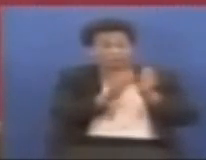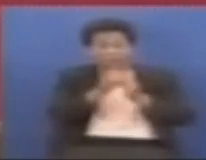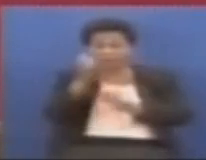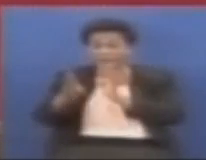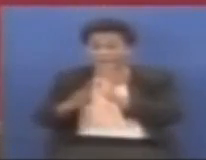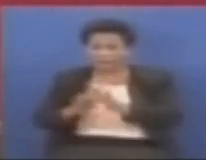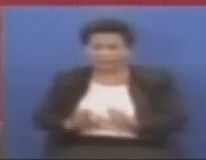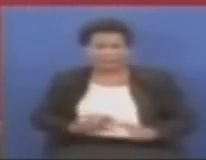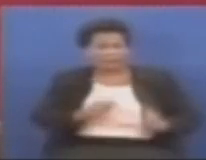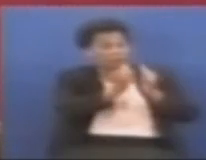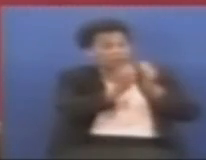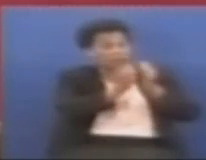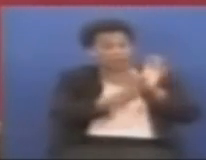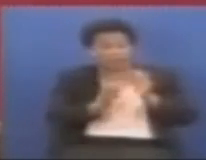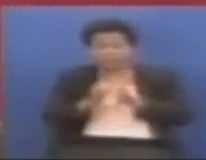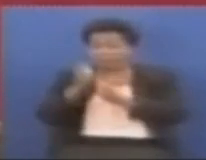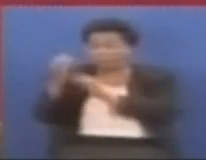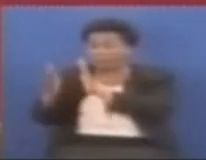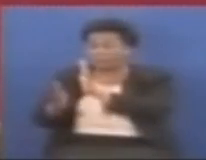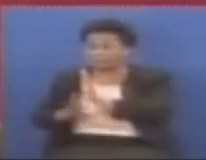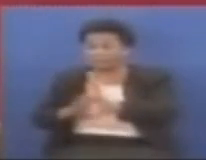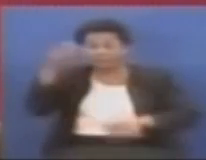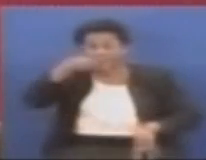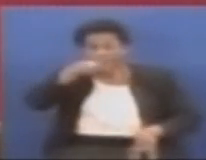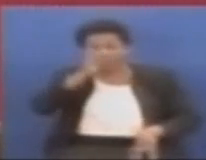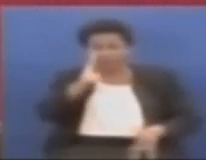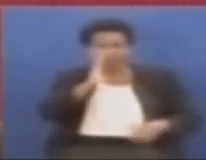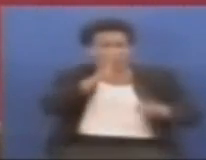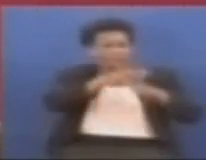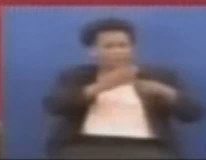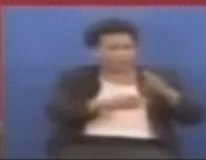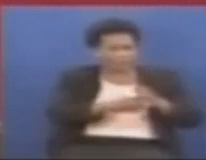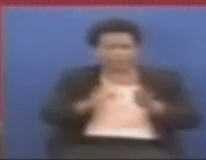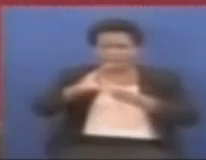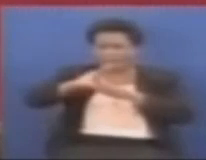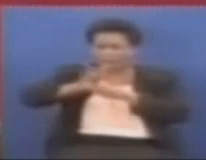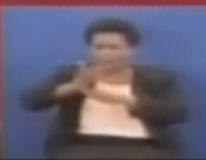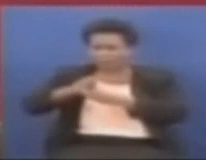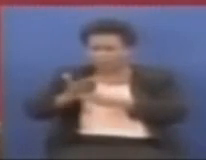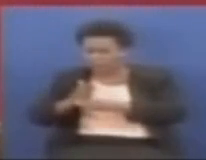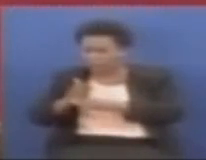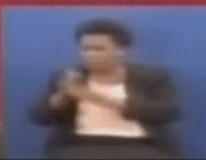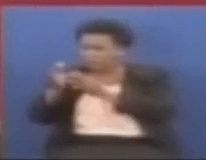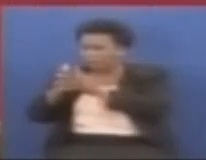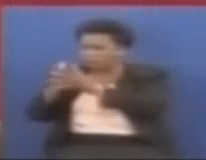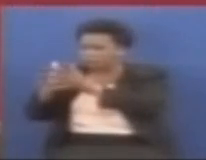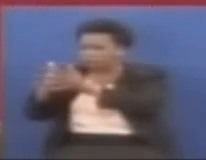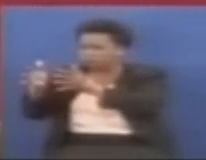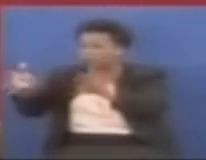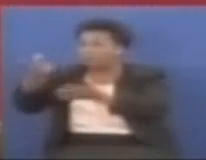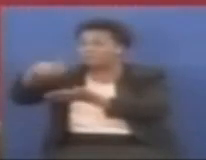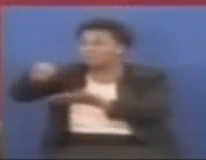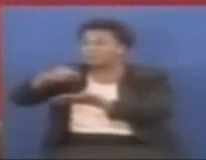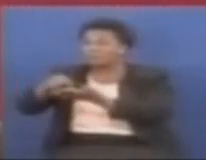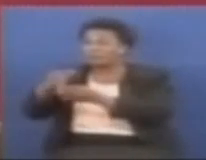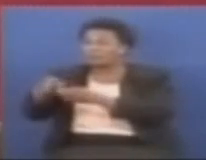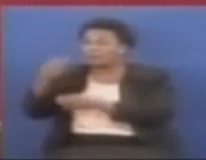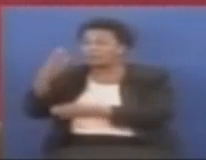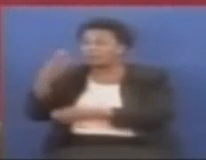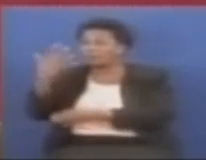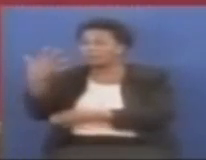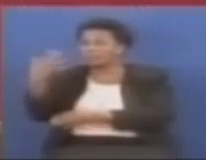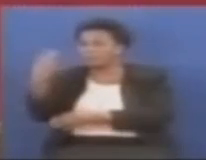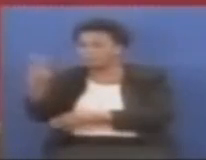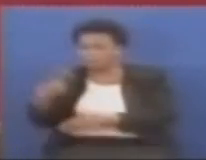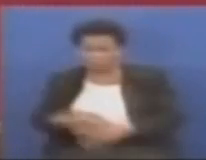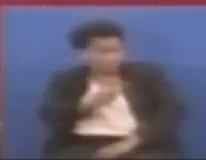mwaka 2018-19 serikali imejenga, imekarabati na kupanua vituo 352 ikiwa